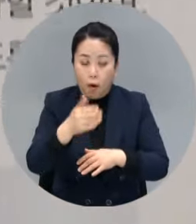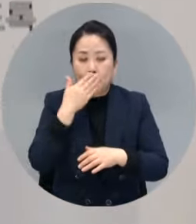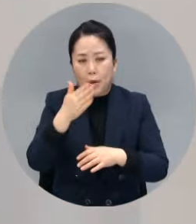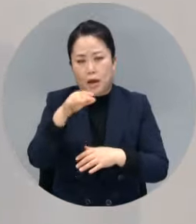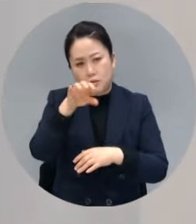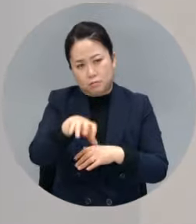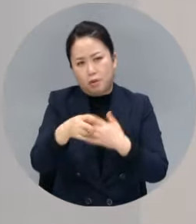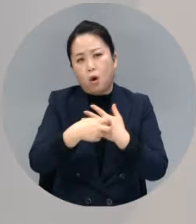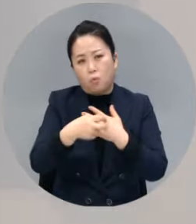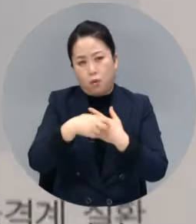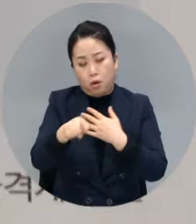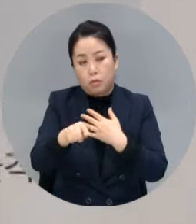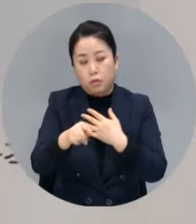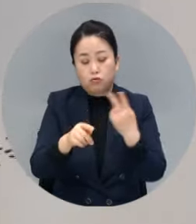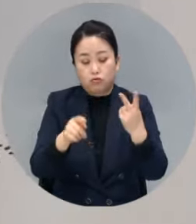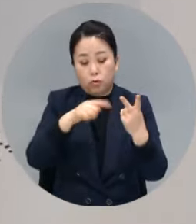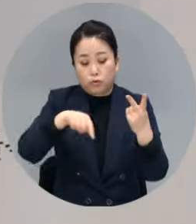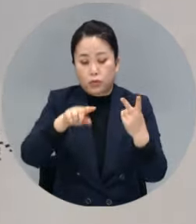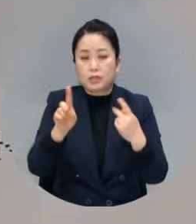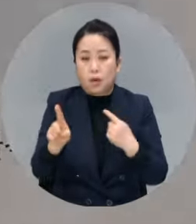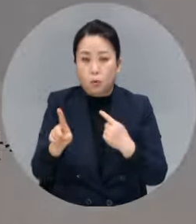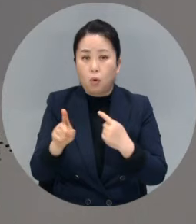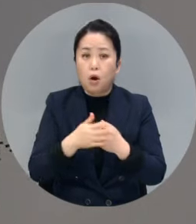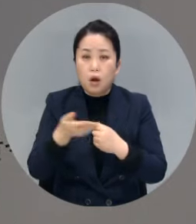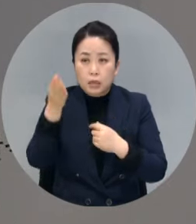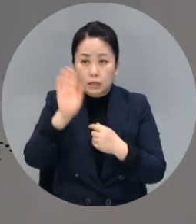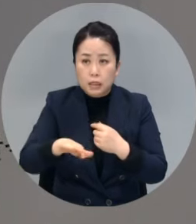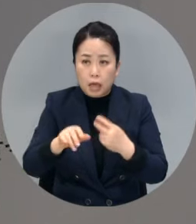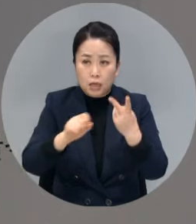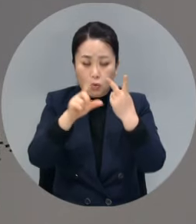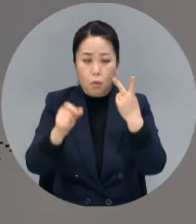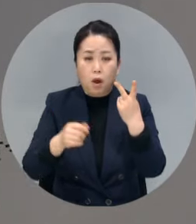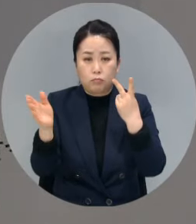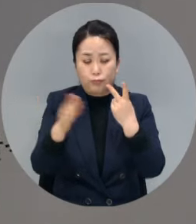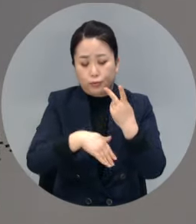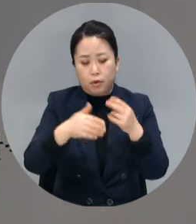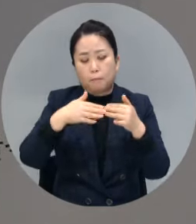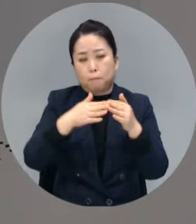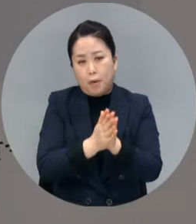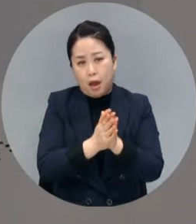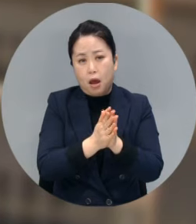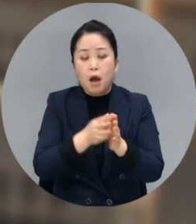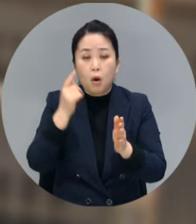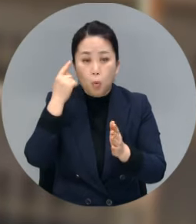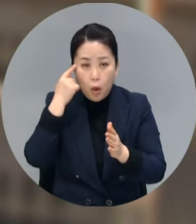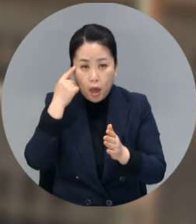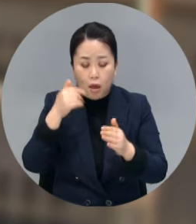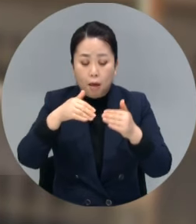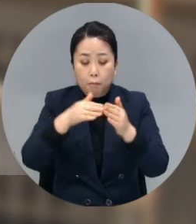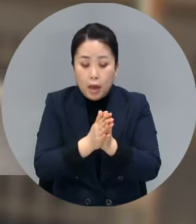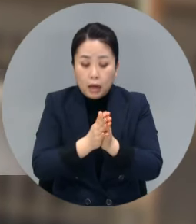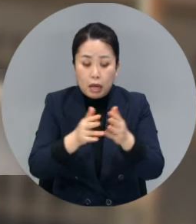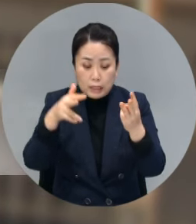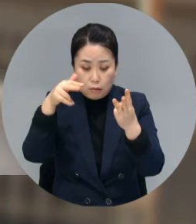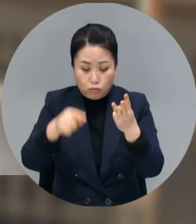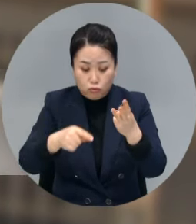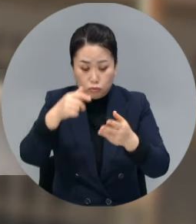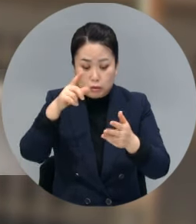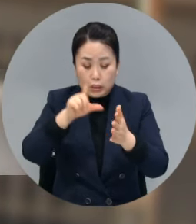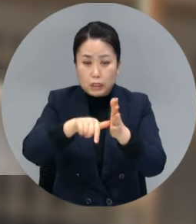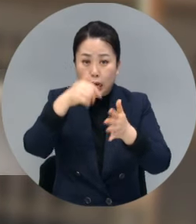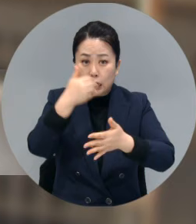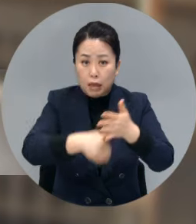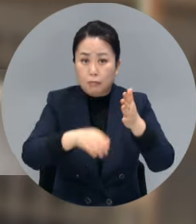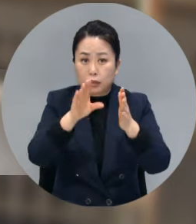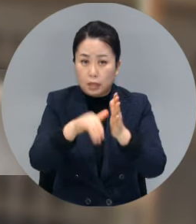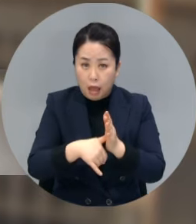병원 산부인과와 산후조리원, 다음 달부터 문을 닫습니다. 불과 폐가를 3주 남겨놓은 통보에 당장 분만을